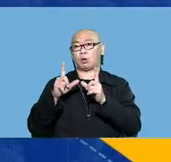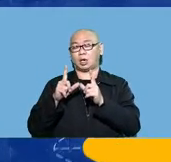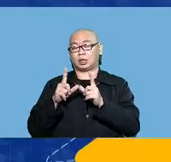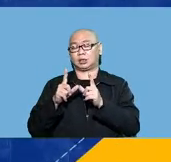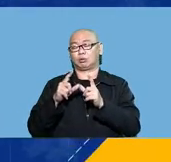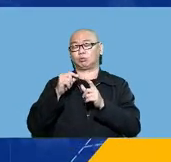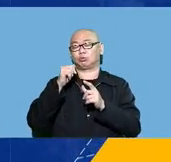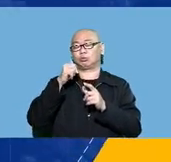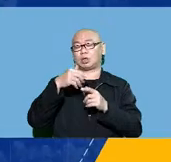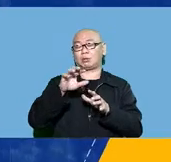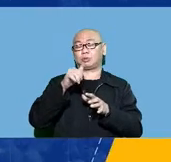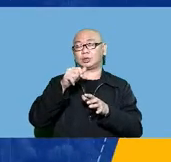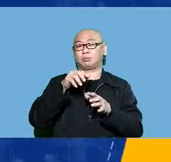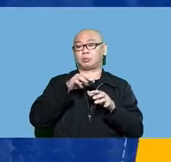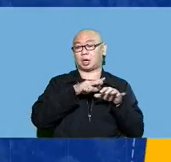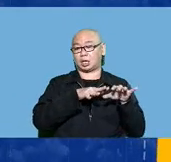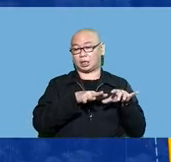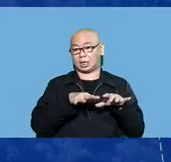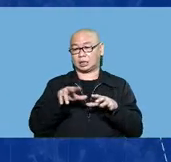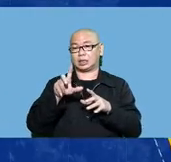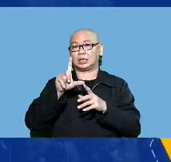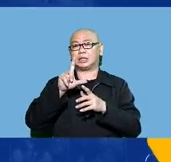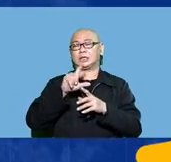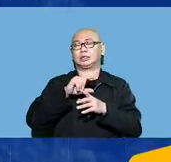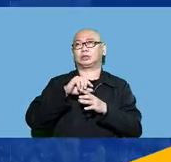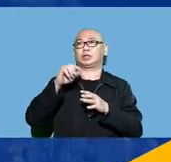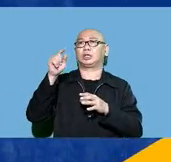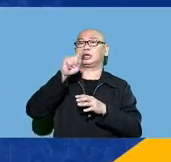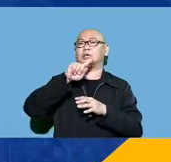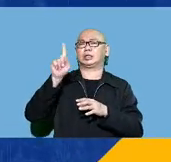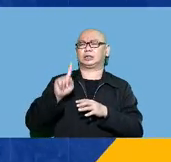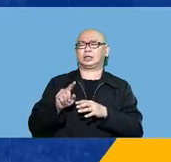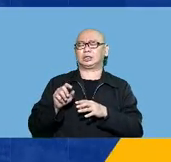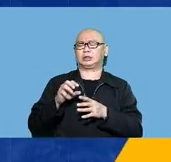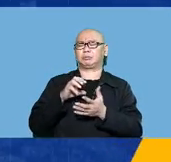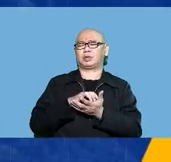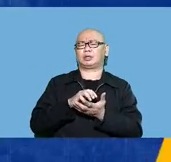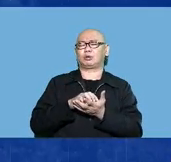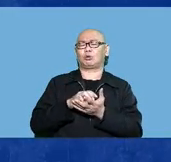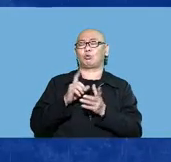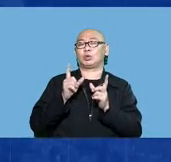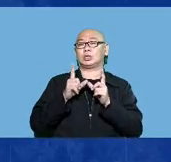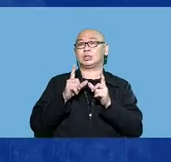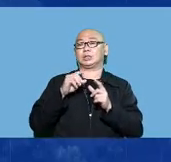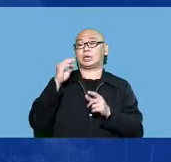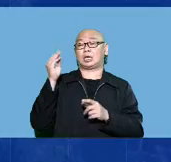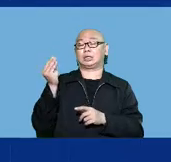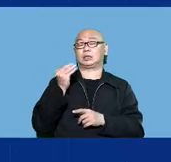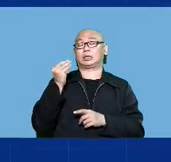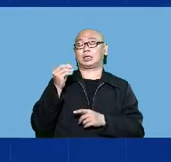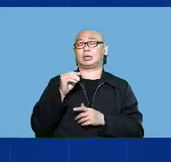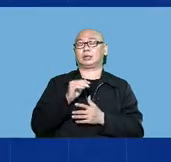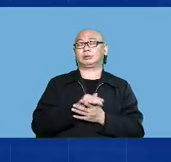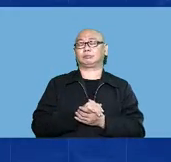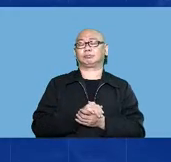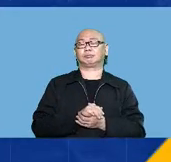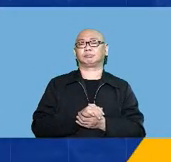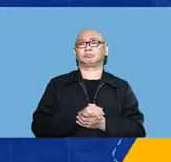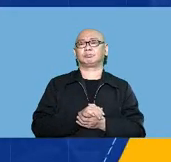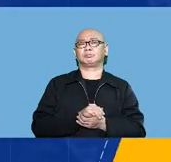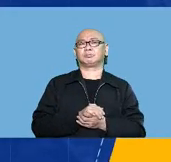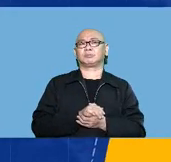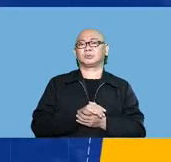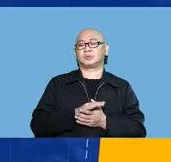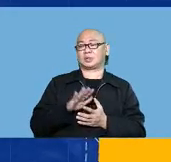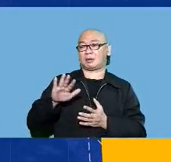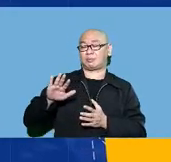bisa untuk mengalirkan energi listrik di jalan menuju tempat wisata kawasan Pucuke Kendal. Di